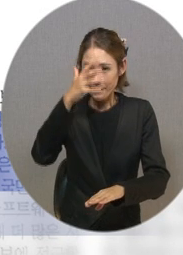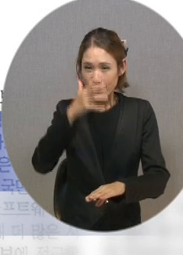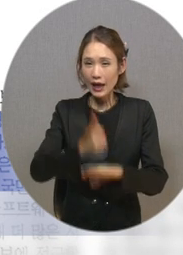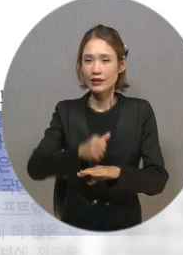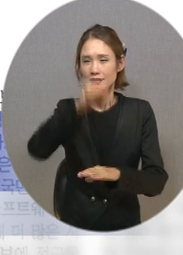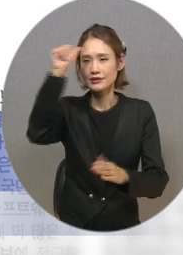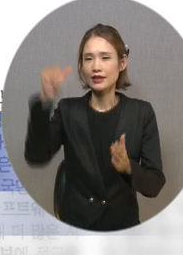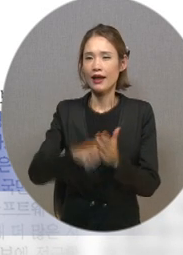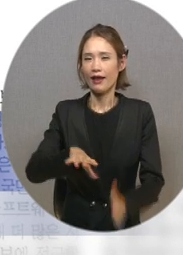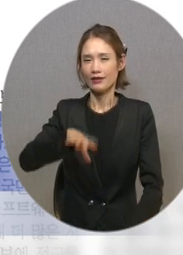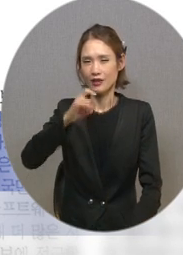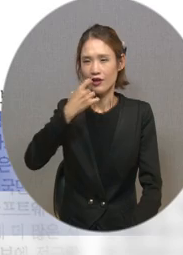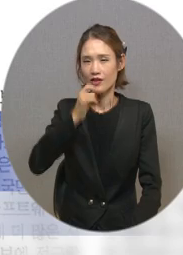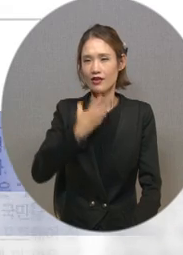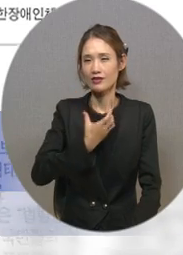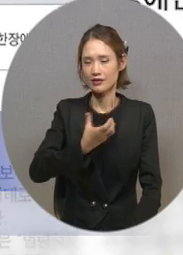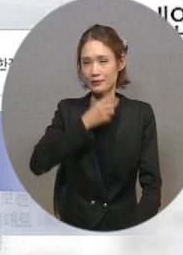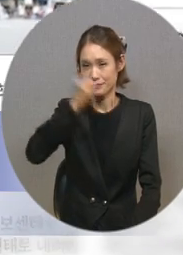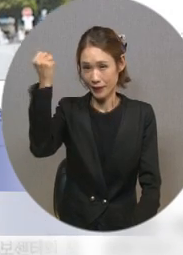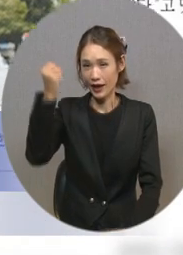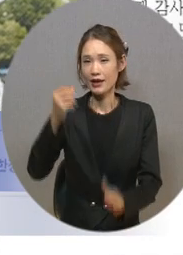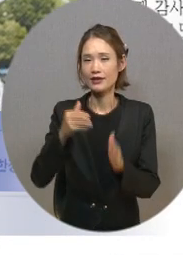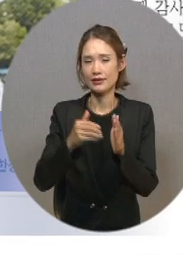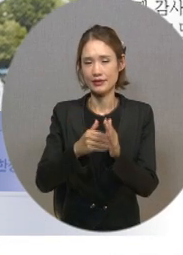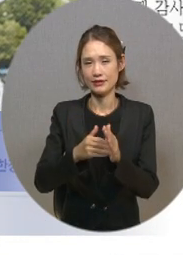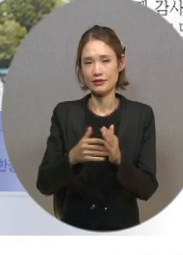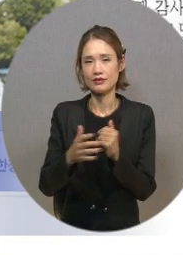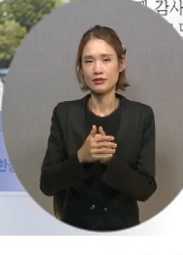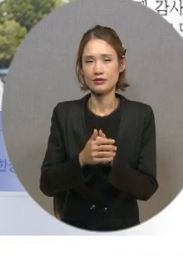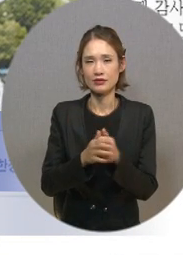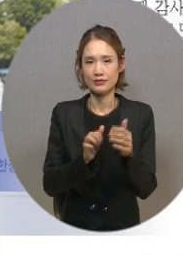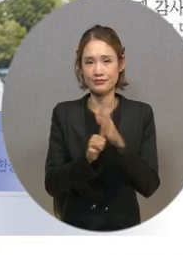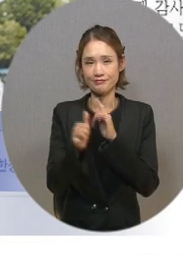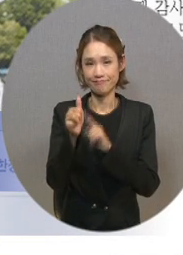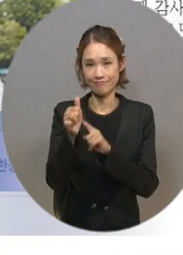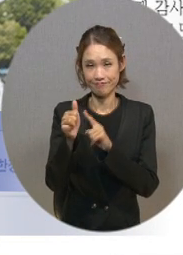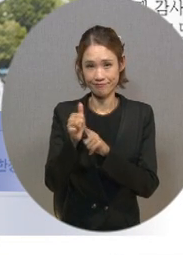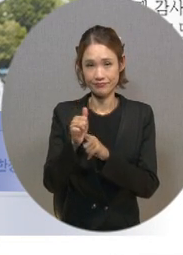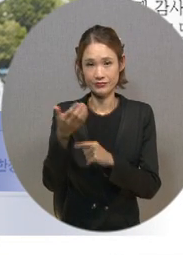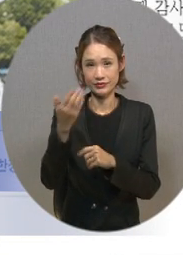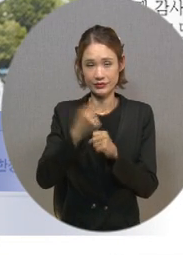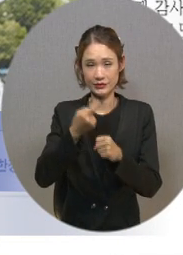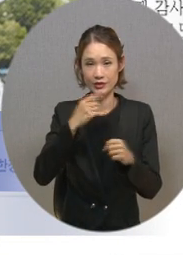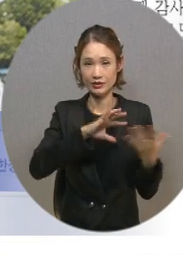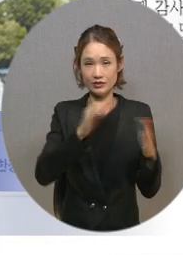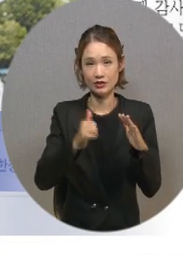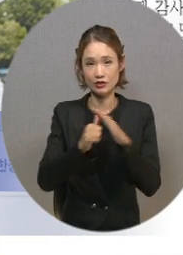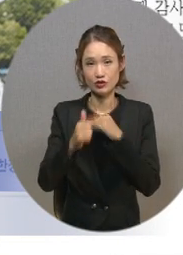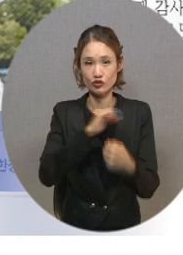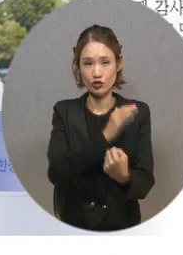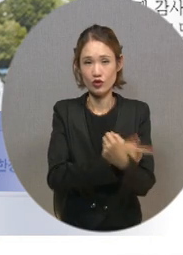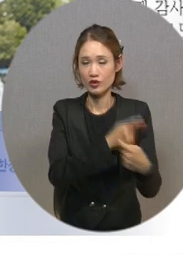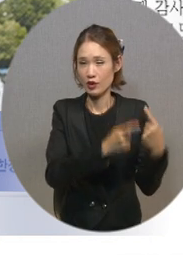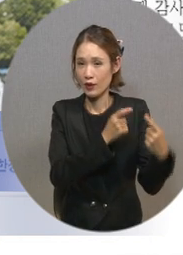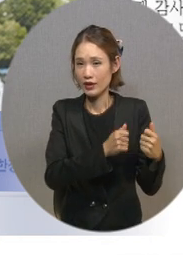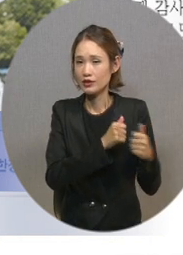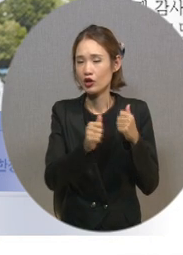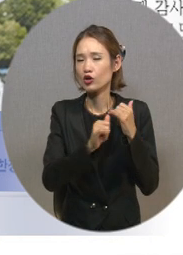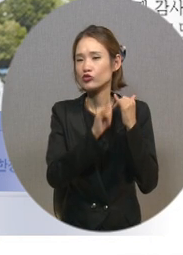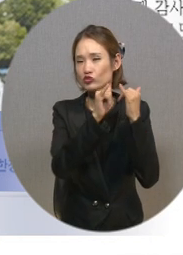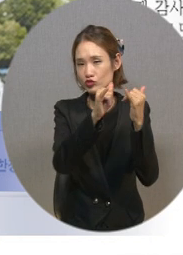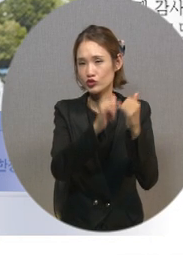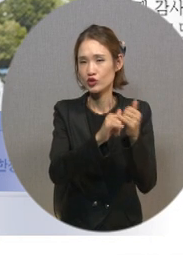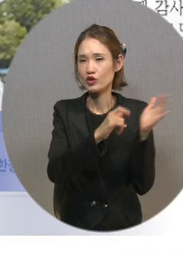금메달을 획득했다는 기사입니다 아 특히 박 선수는 지난해 세계 선수권 대회에서 우승하며 랭킹